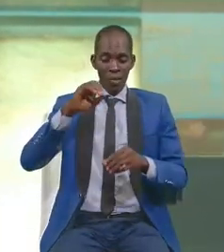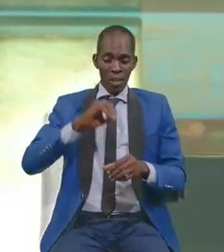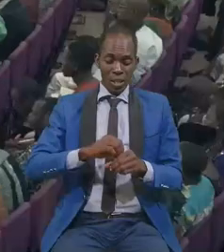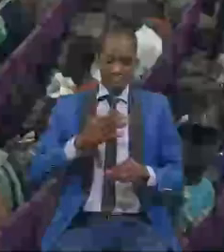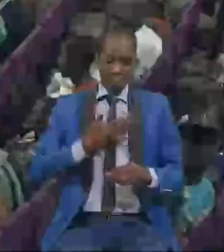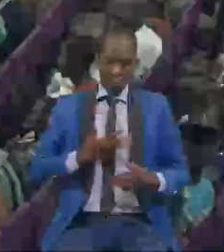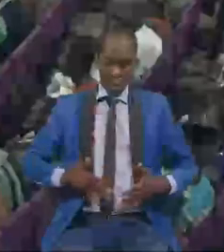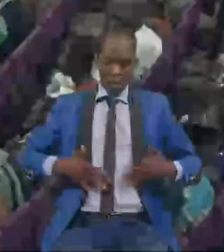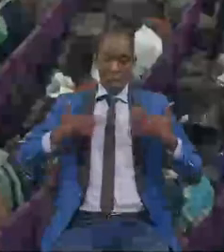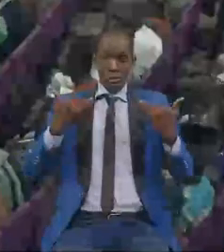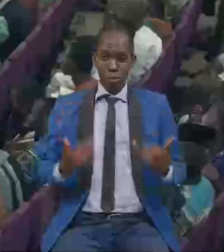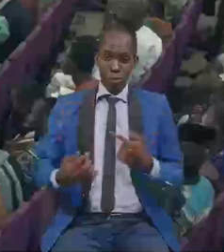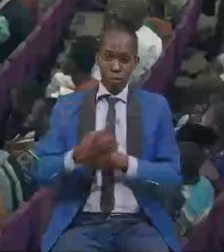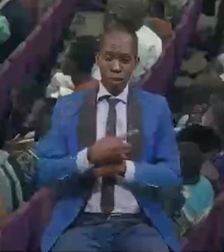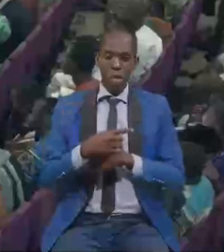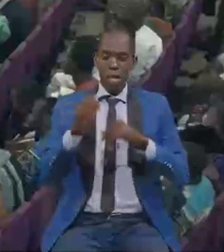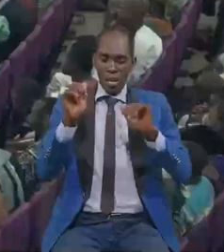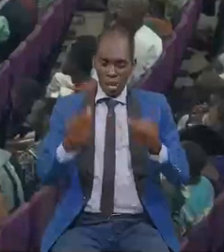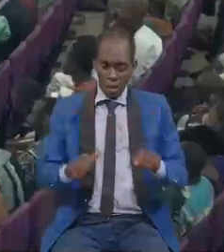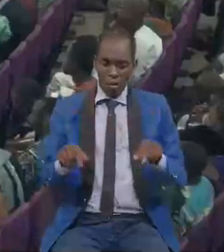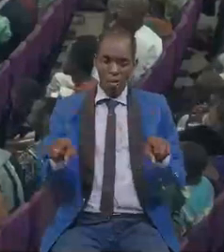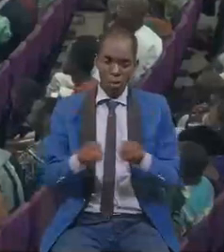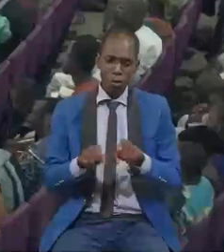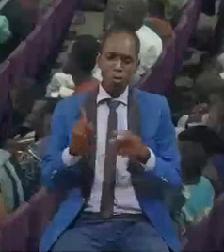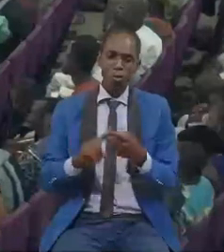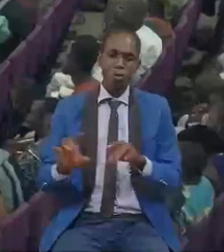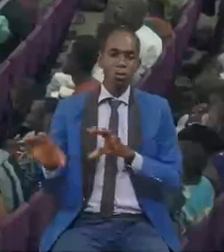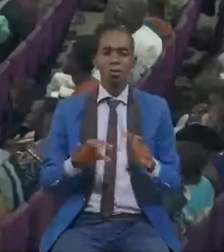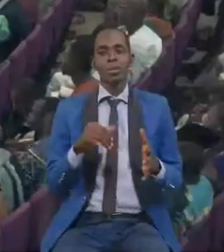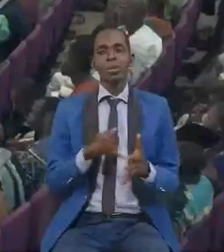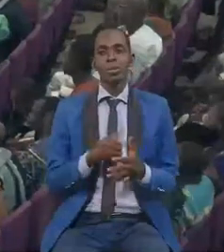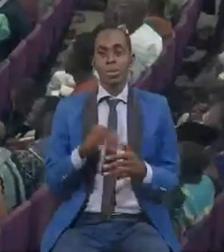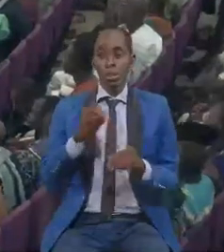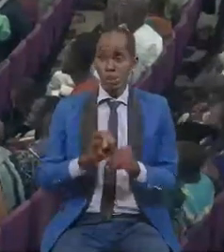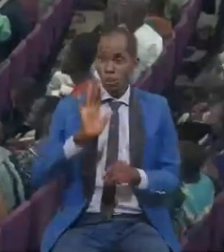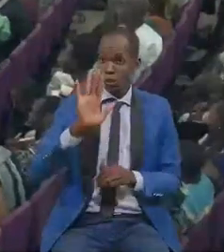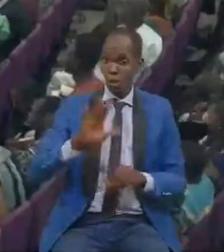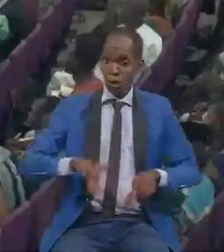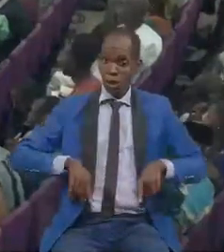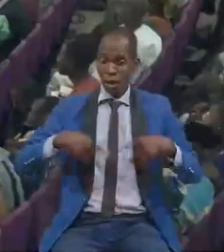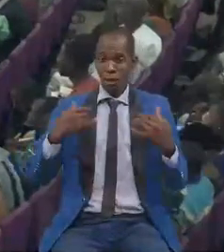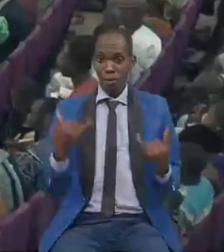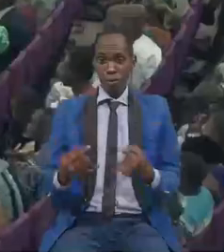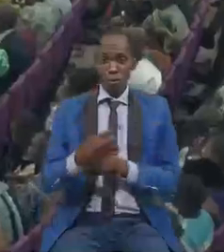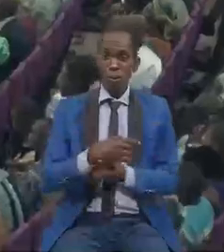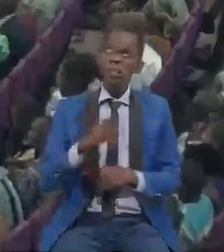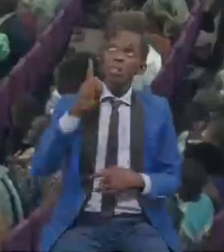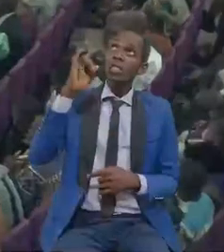aussi l'accomplir. Je dis, dans votre vie ce jour, il peut